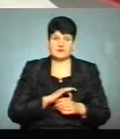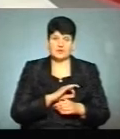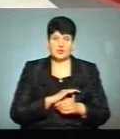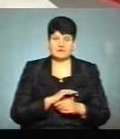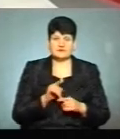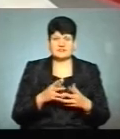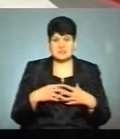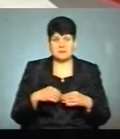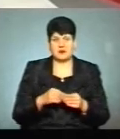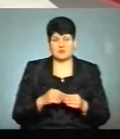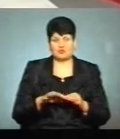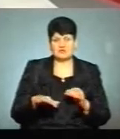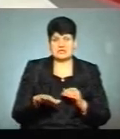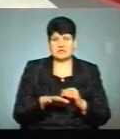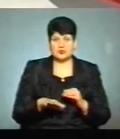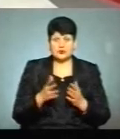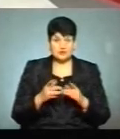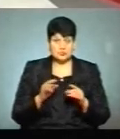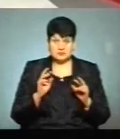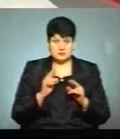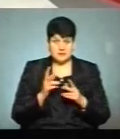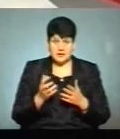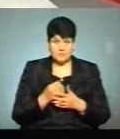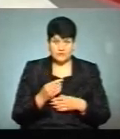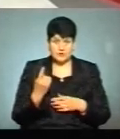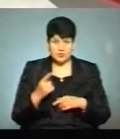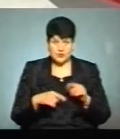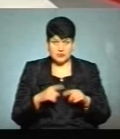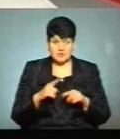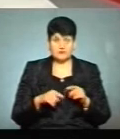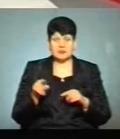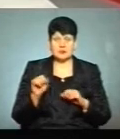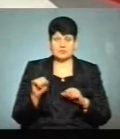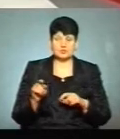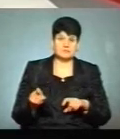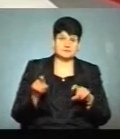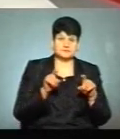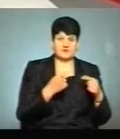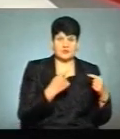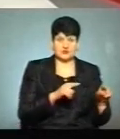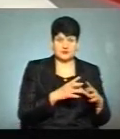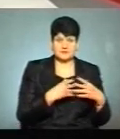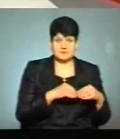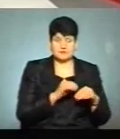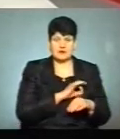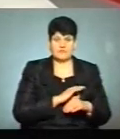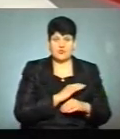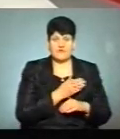виховуються в такому сімейному середовищі. Якщо щось не склалося, власне, в одній родині, вони можуть перейти в іншу родину на